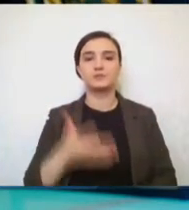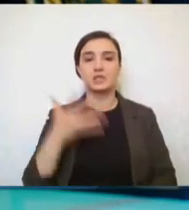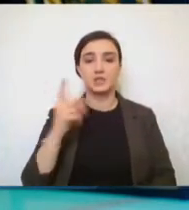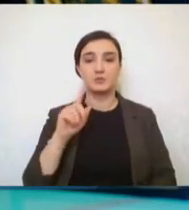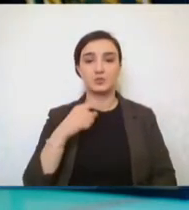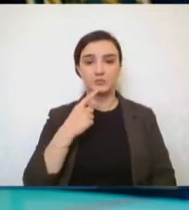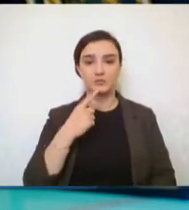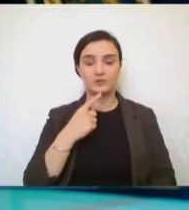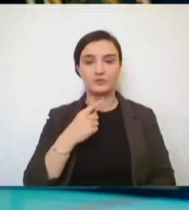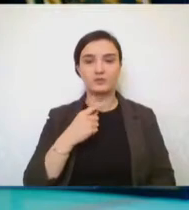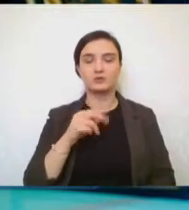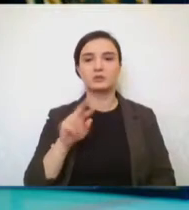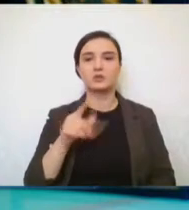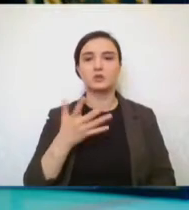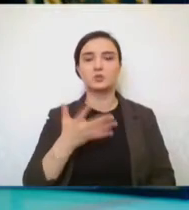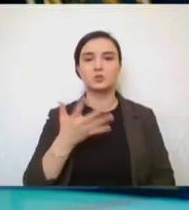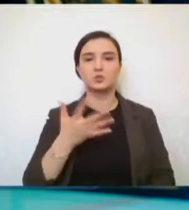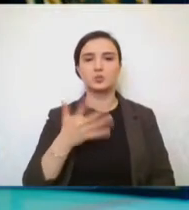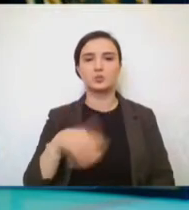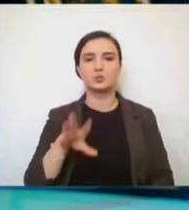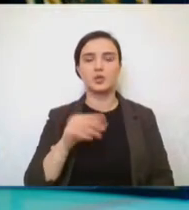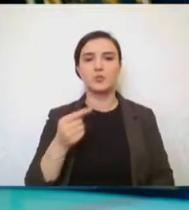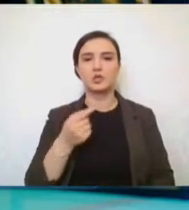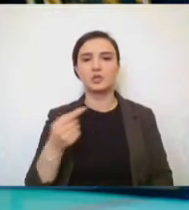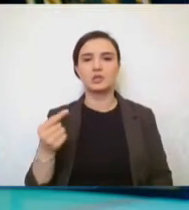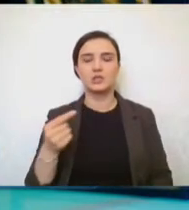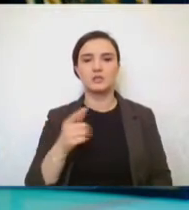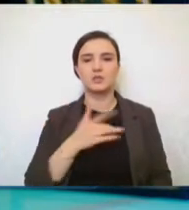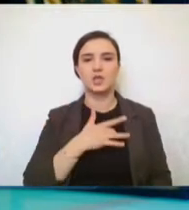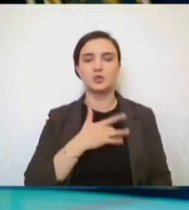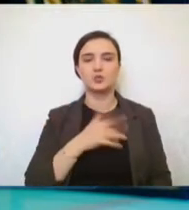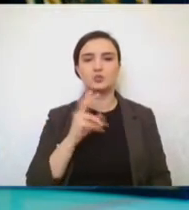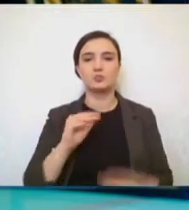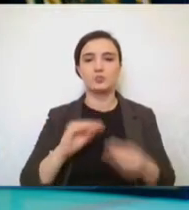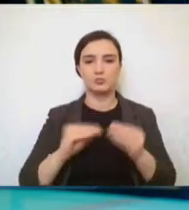და თუ გამოირიცხება კარდიოლოგიური პრობლემა, შეიძლება ეს